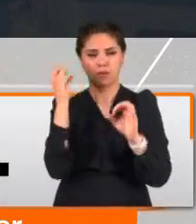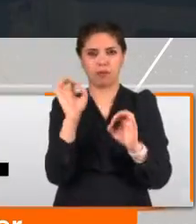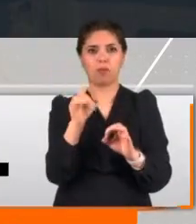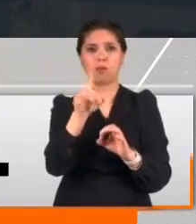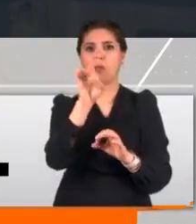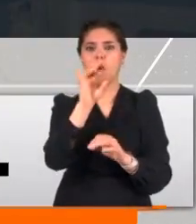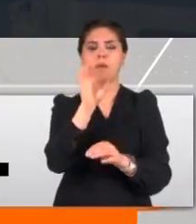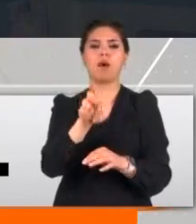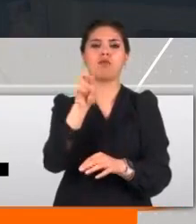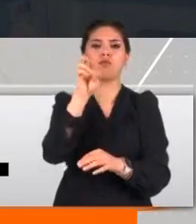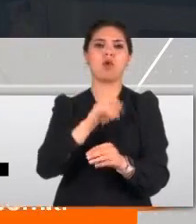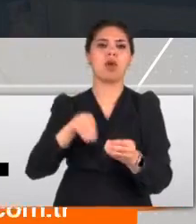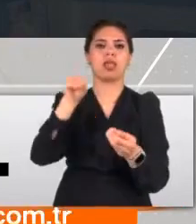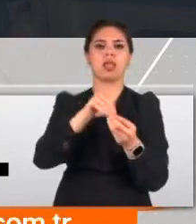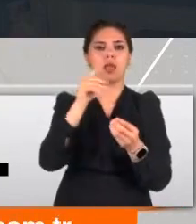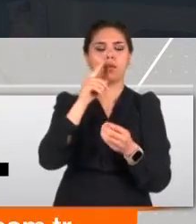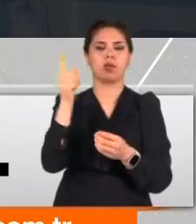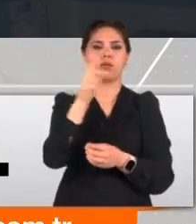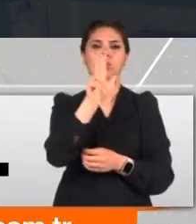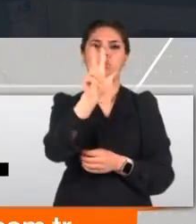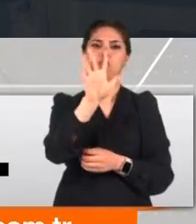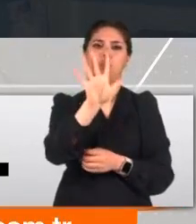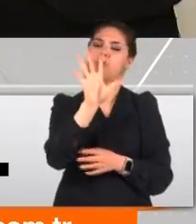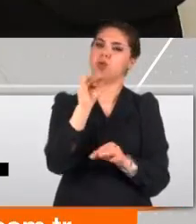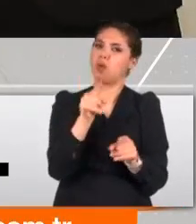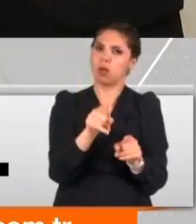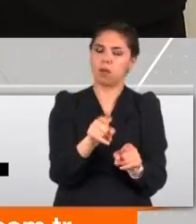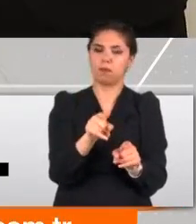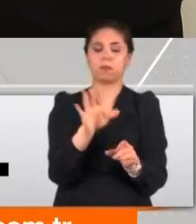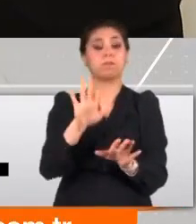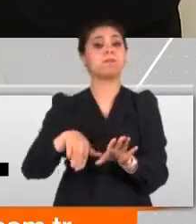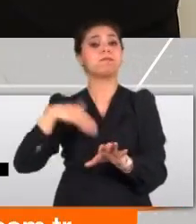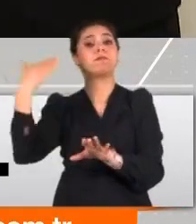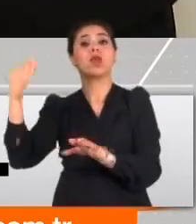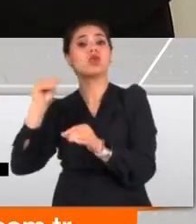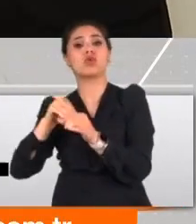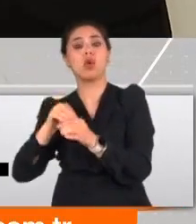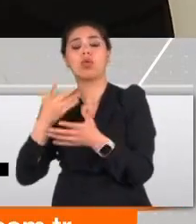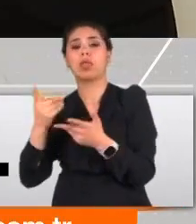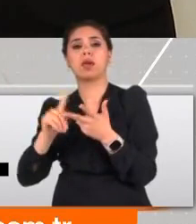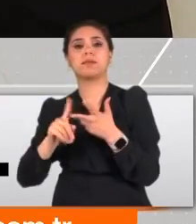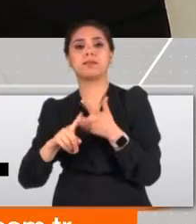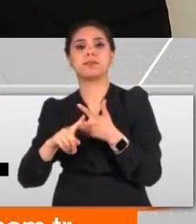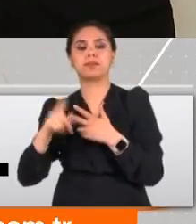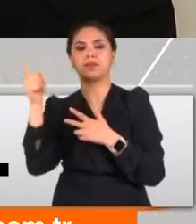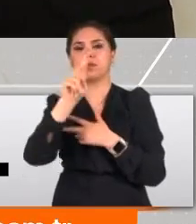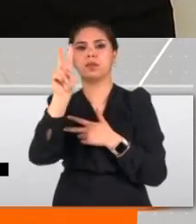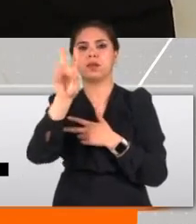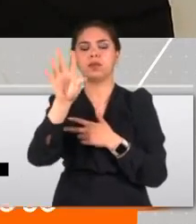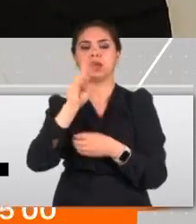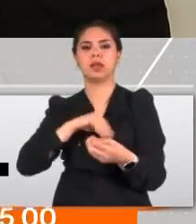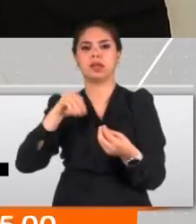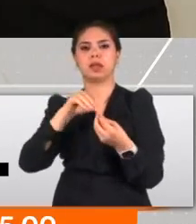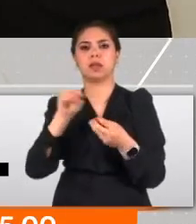ilave edilerek %35'e çıkartma durumu olabilir. Diğer bir son formül ise %25 zam